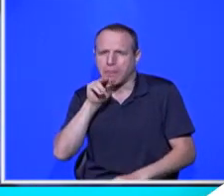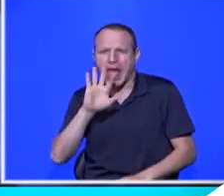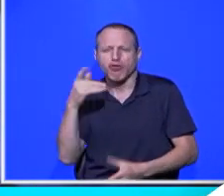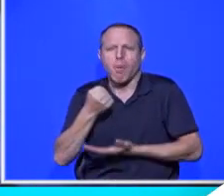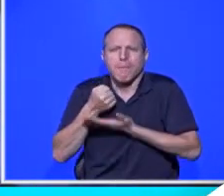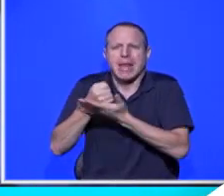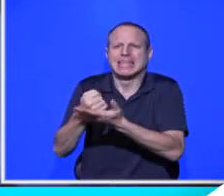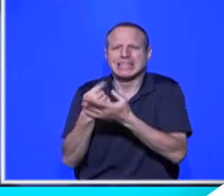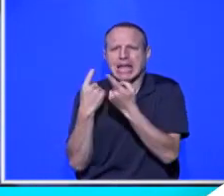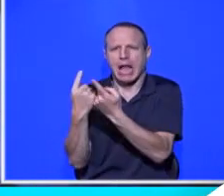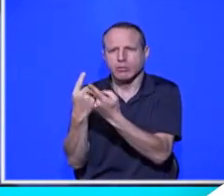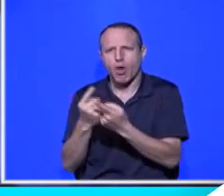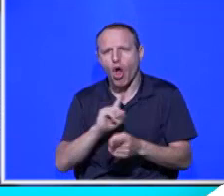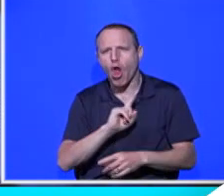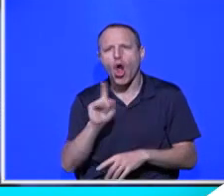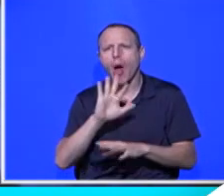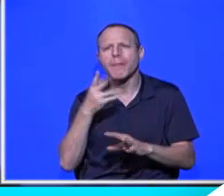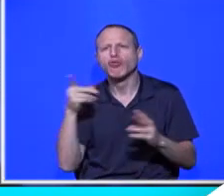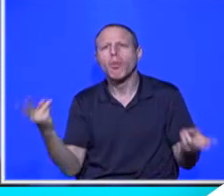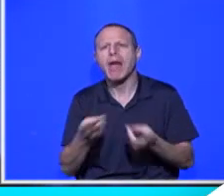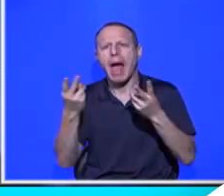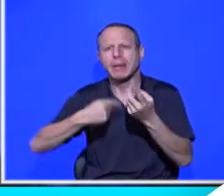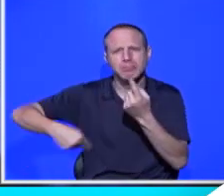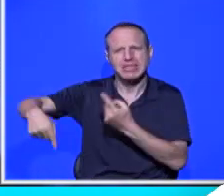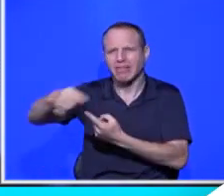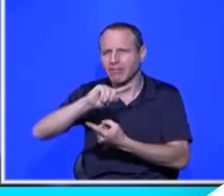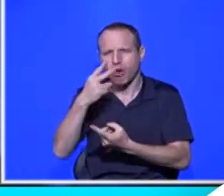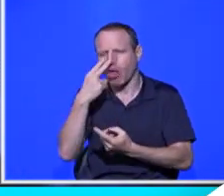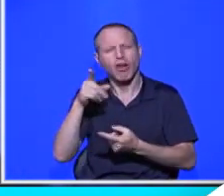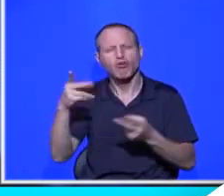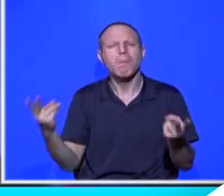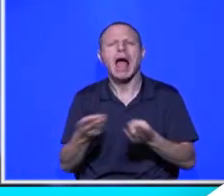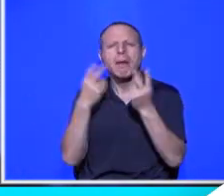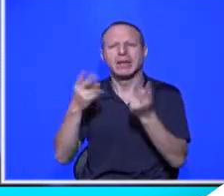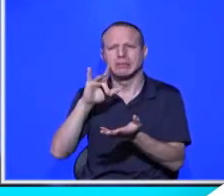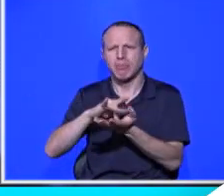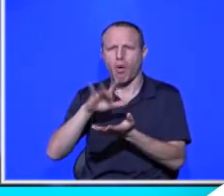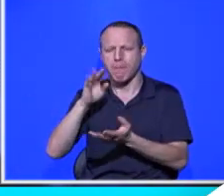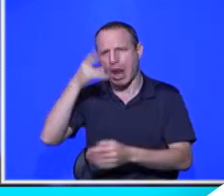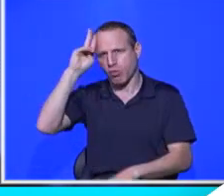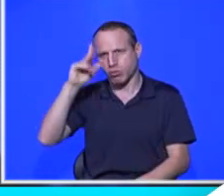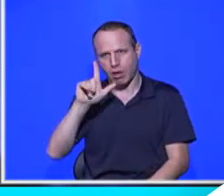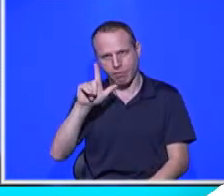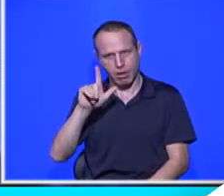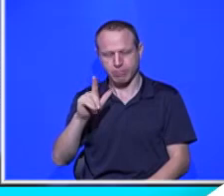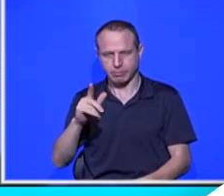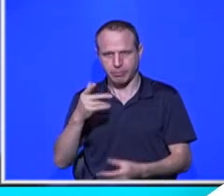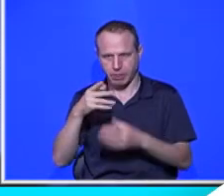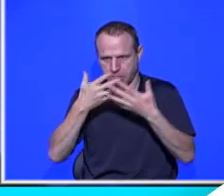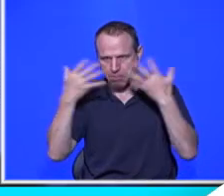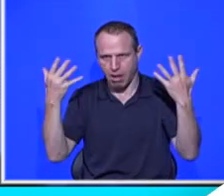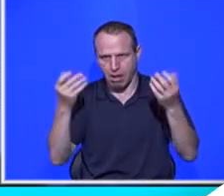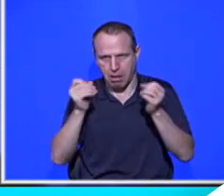את עצמו, לא ממה שהוא מחפש מסביב, לא נראה שהוא מחפש את המקום הזה בליכוד, אבל הנה, אף לב הפלא,